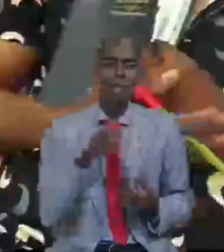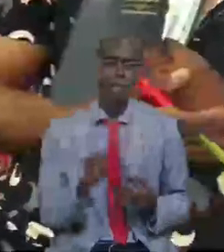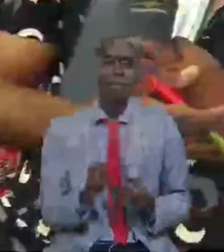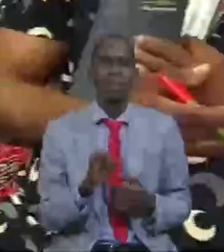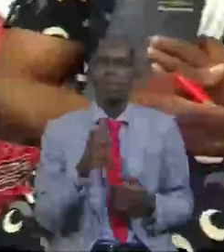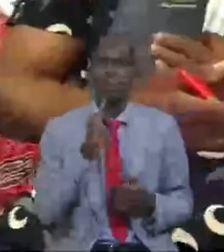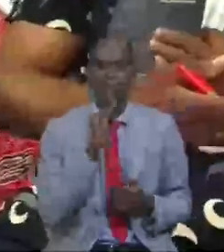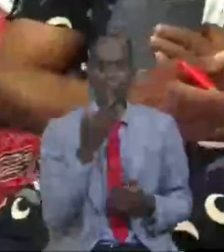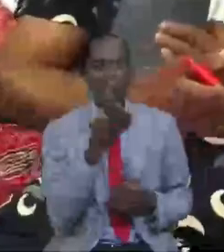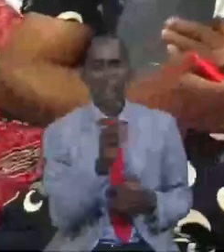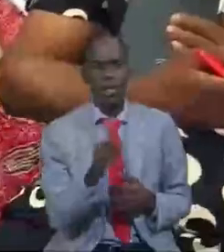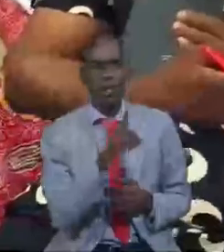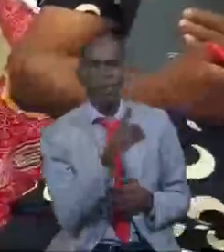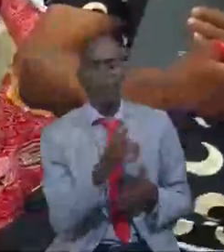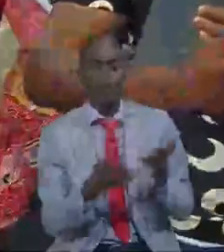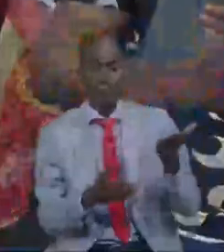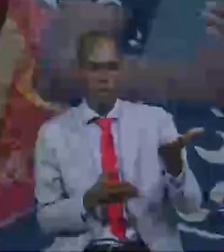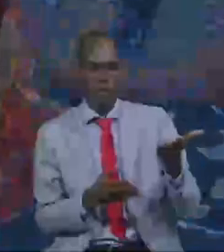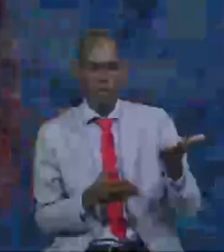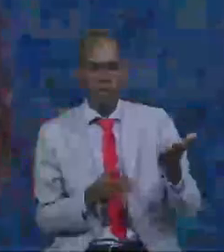dire, depuis que tu es né,